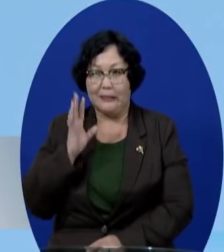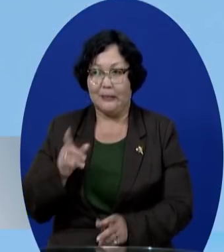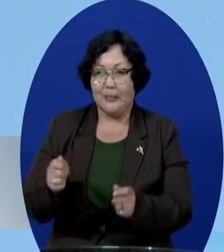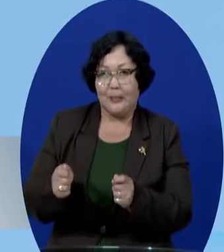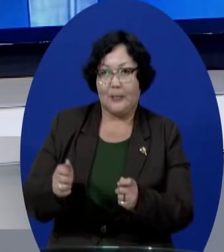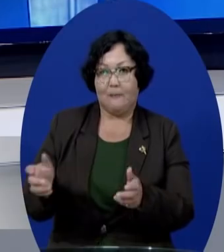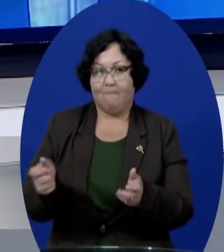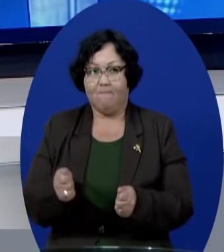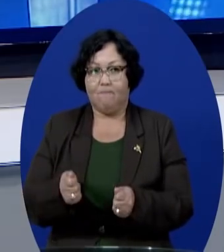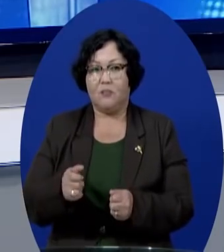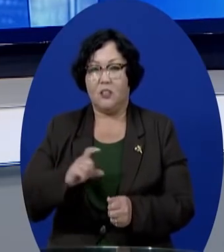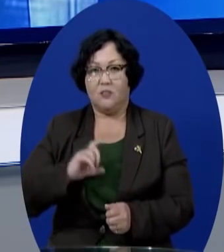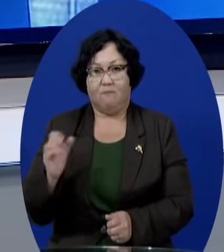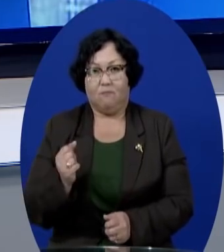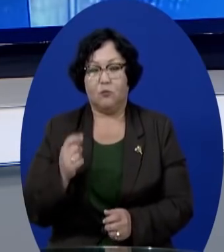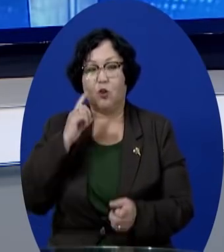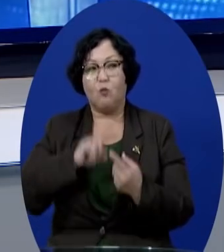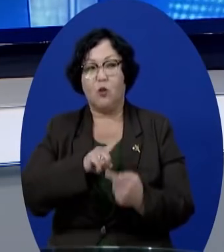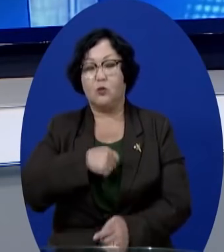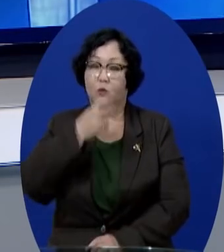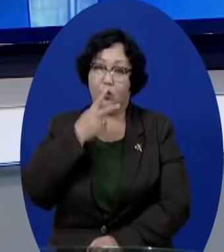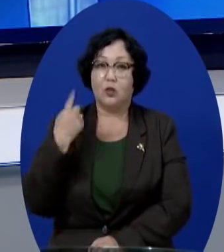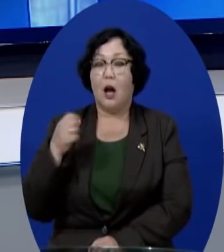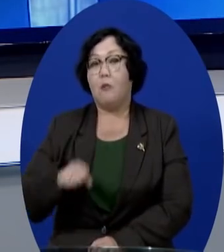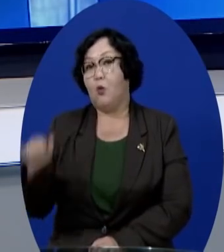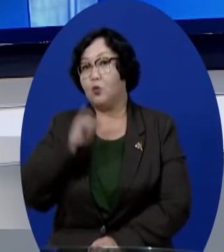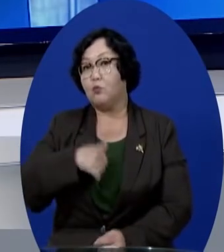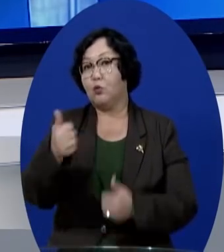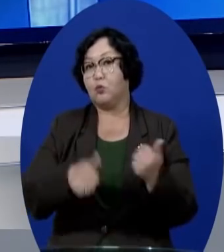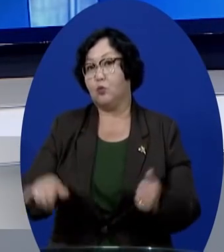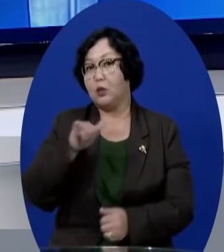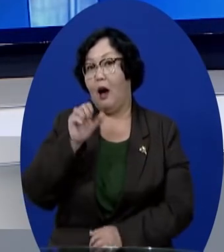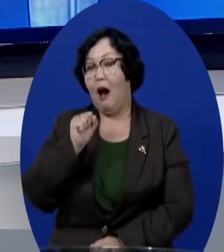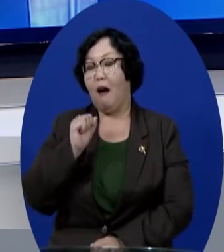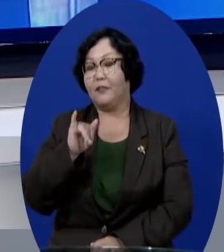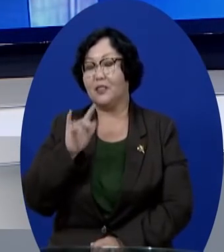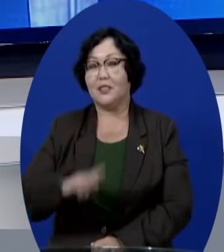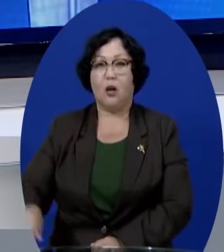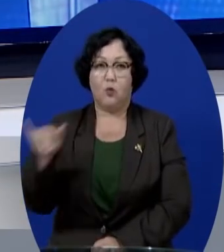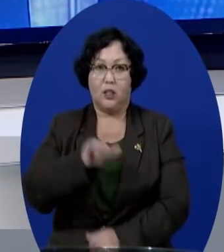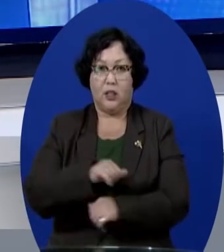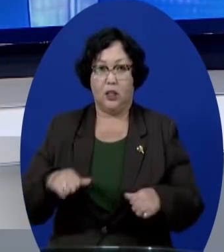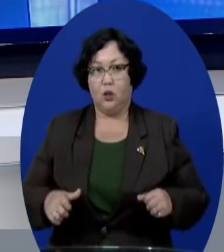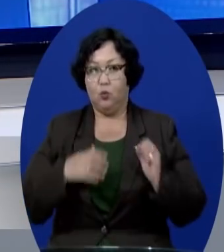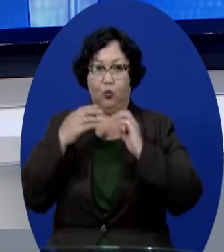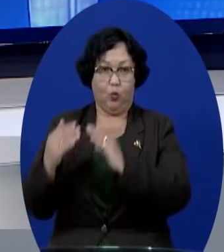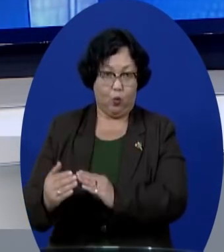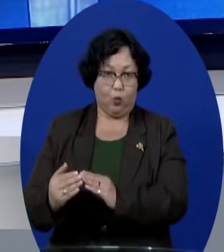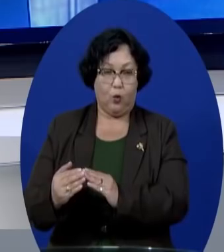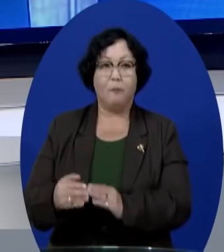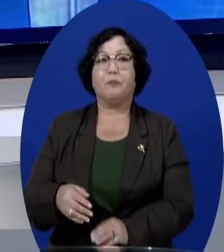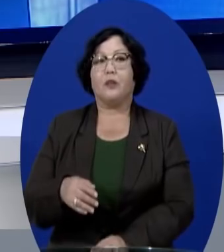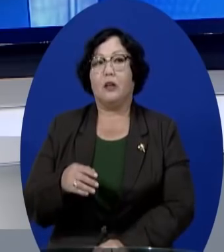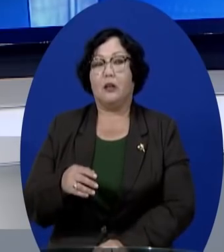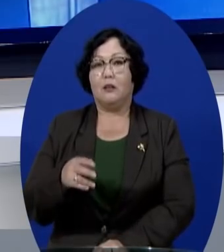а. Өчигдөр Америк болон бусад улс орнуудын Афганистанаас иргэдээ нүүлгэн шилжүүлэх ажиллагаа Катартх дамжин өнгөрөх баазын